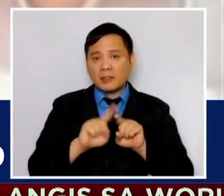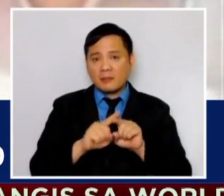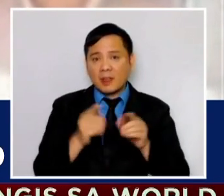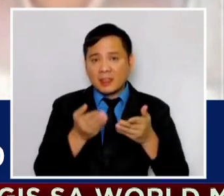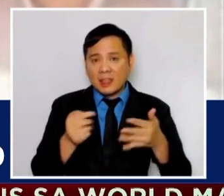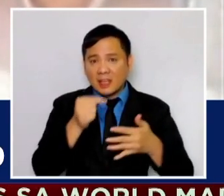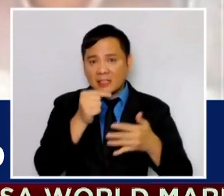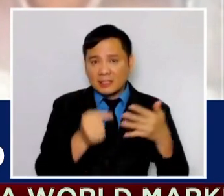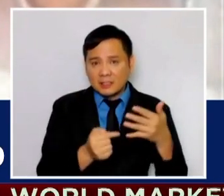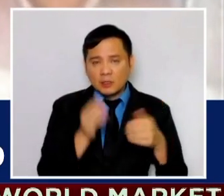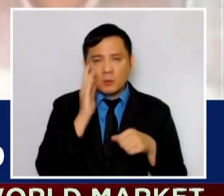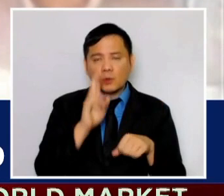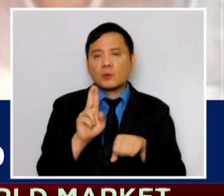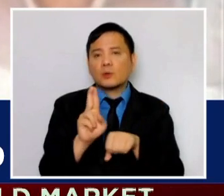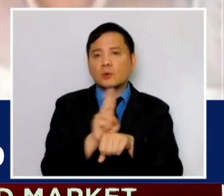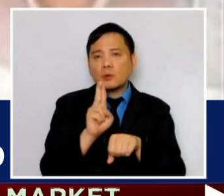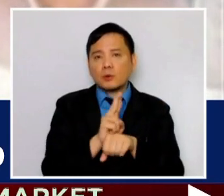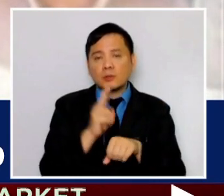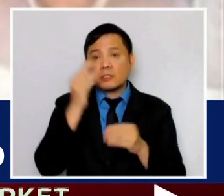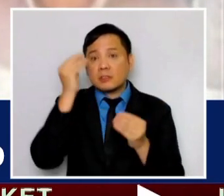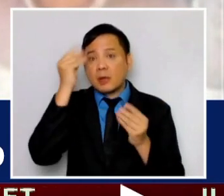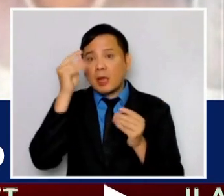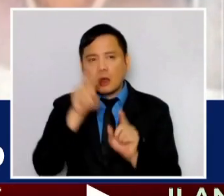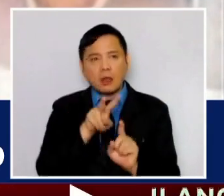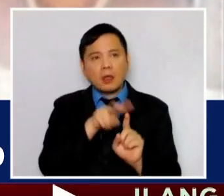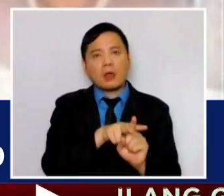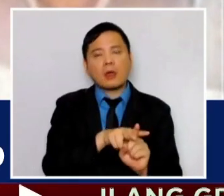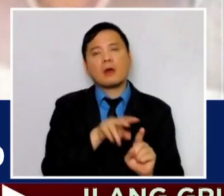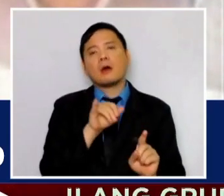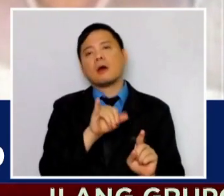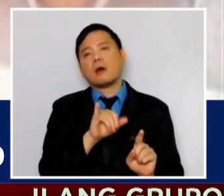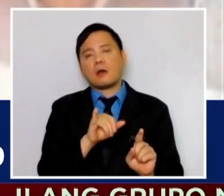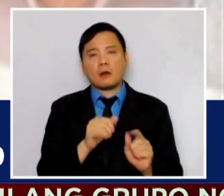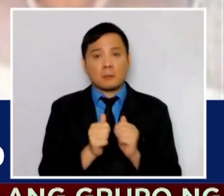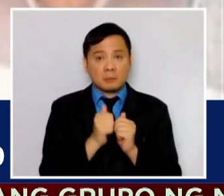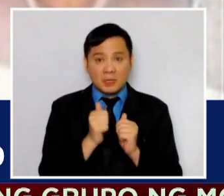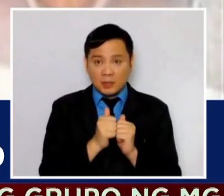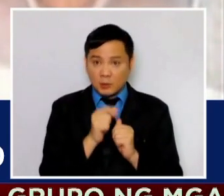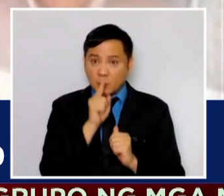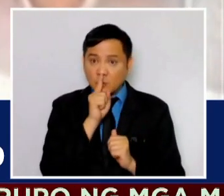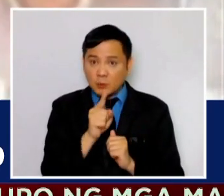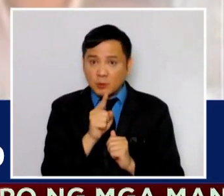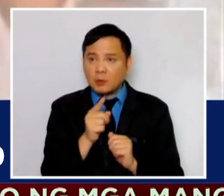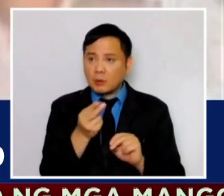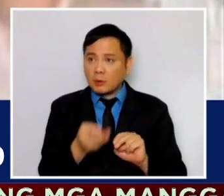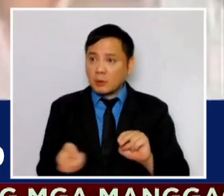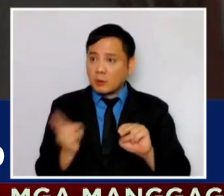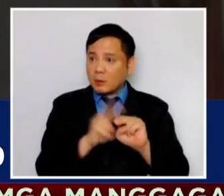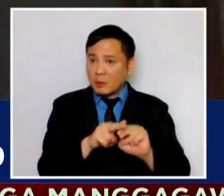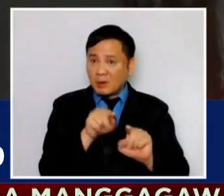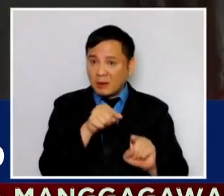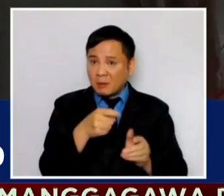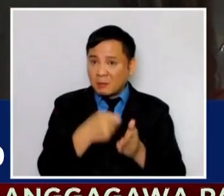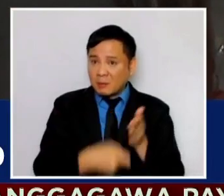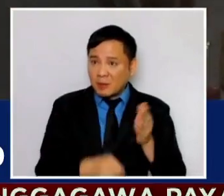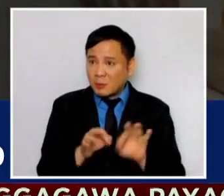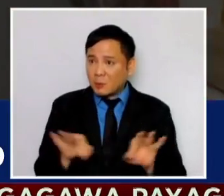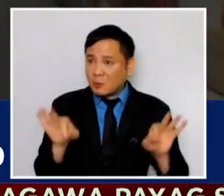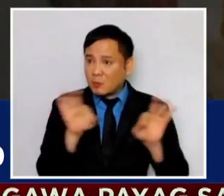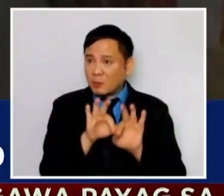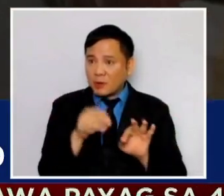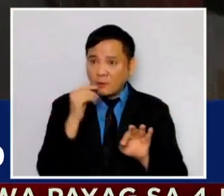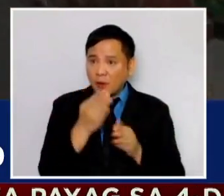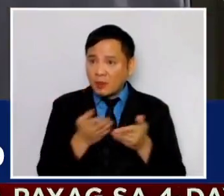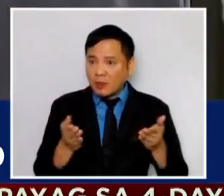yung mga inputs na yan, ay dapat hindi pa natin maaasahan yung increases. Kung